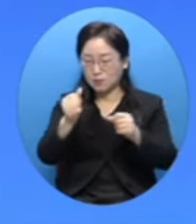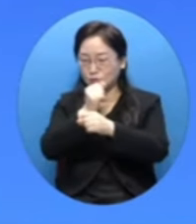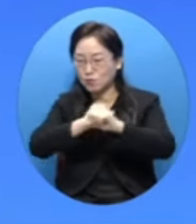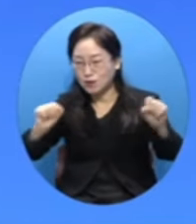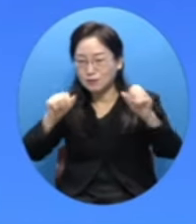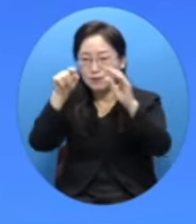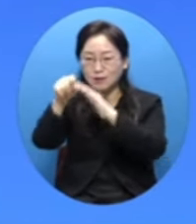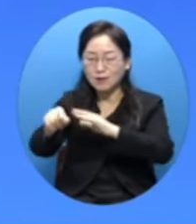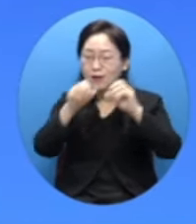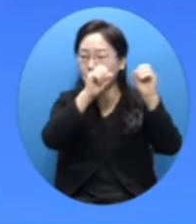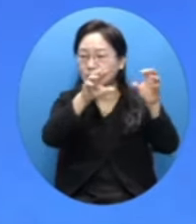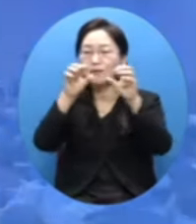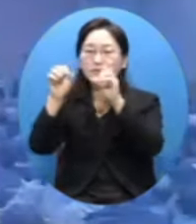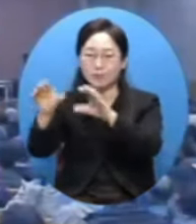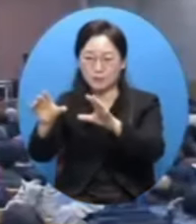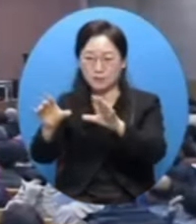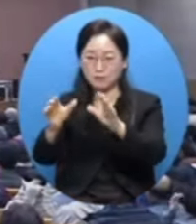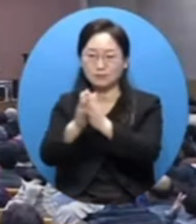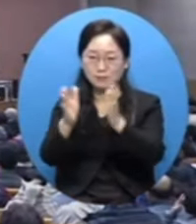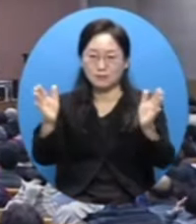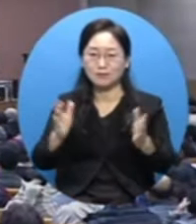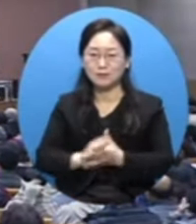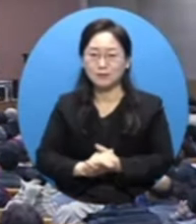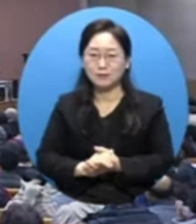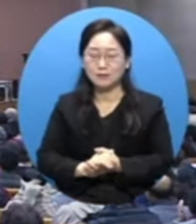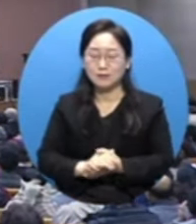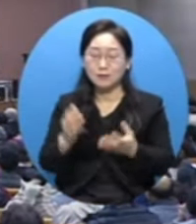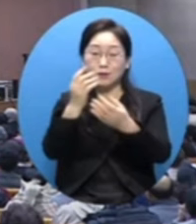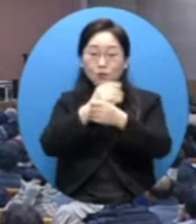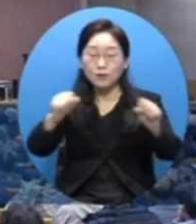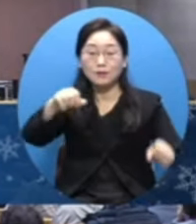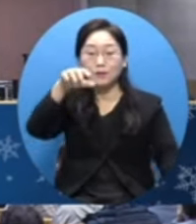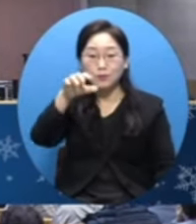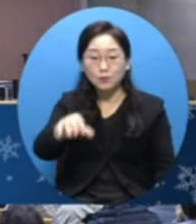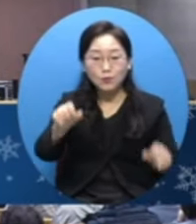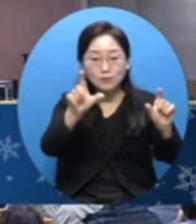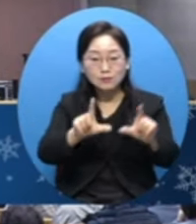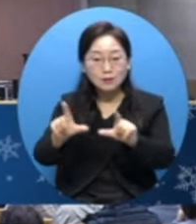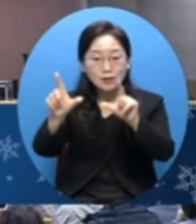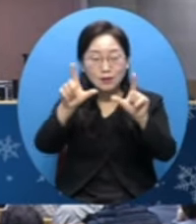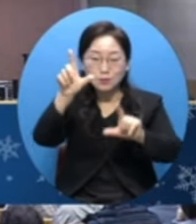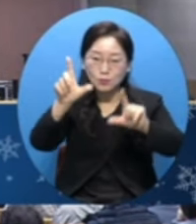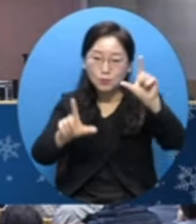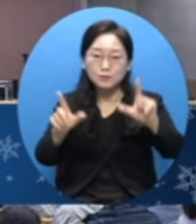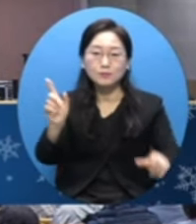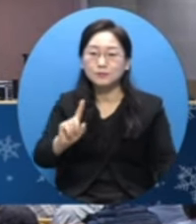자의 소리가 된 것입니다. 그의 광야에서의 삶은 어땠습니까?